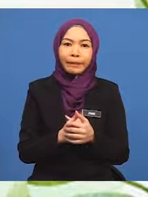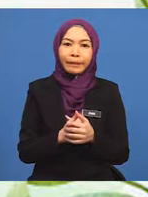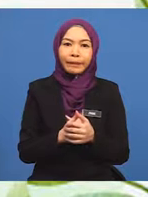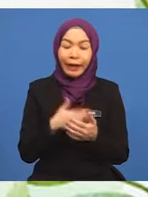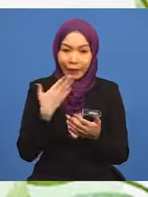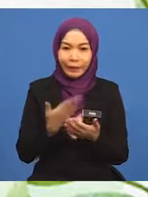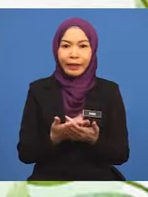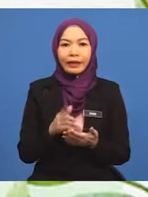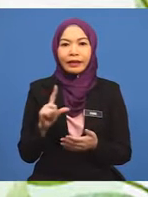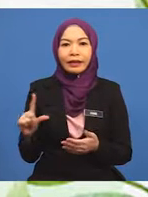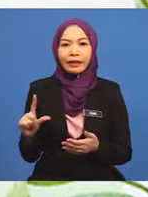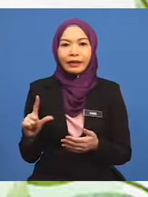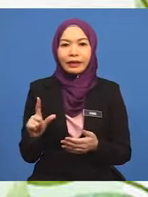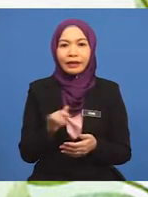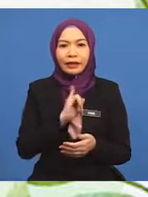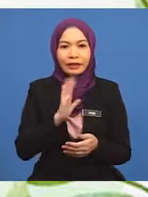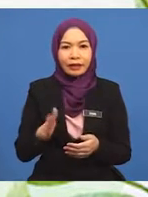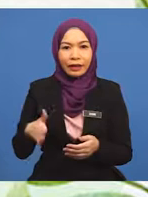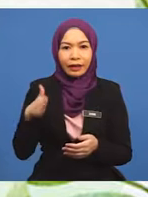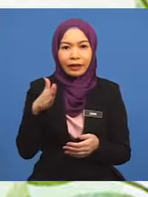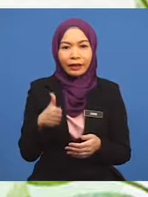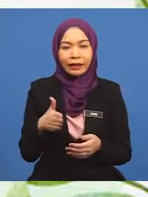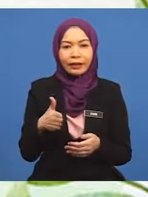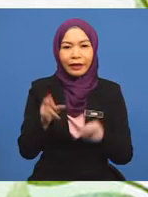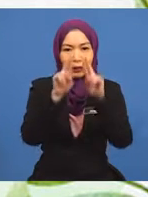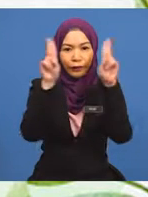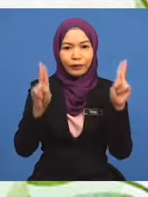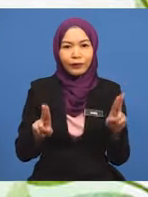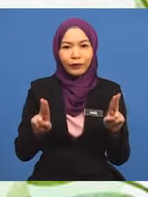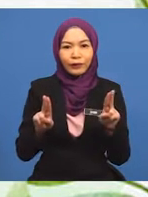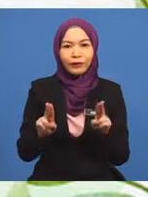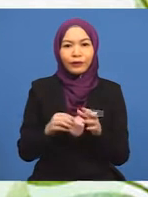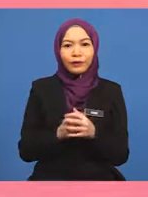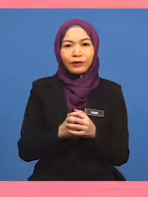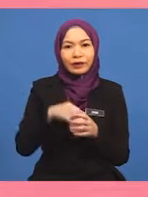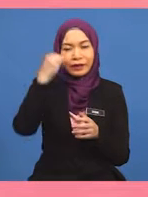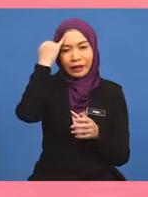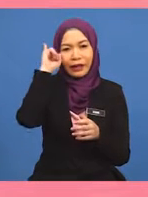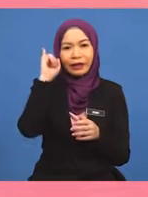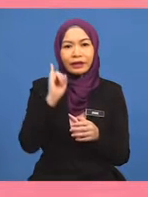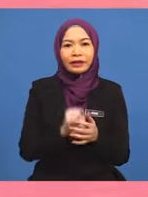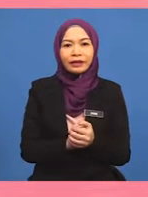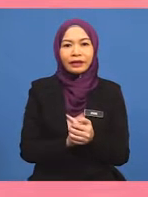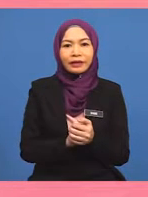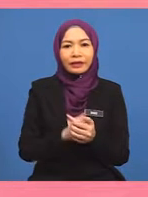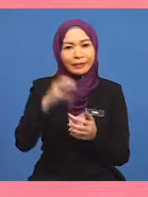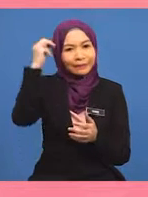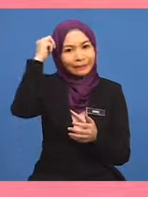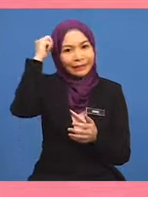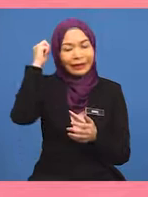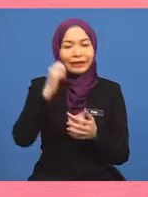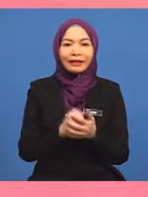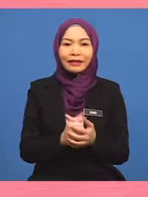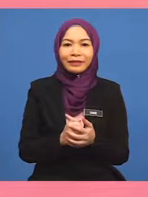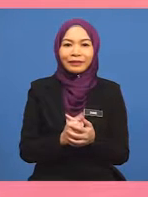Baiklah, cikgu akan menguji minda murid-murid sekalian dengan soalan uji minda yang